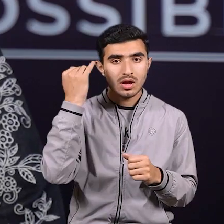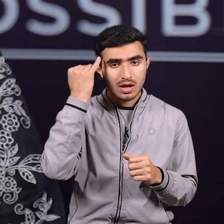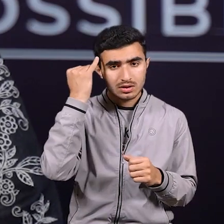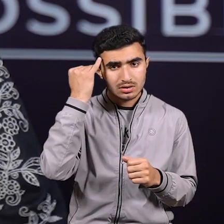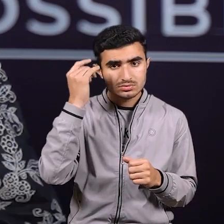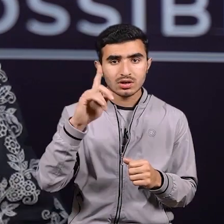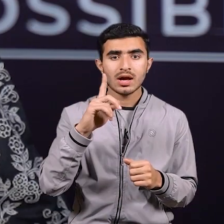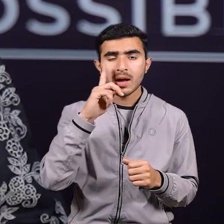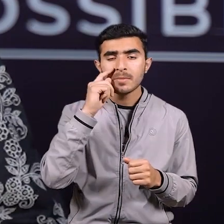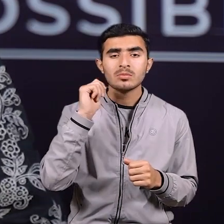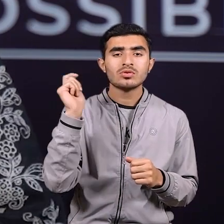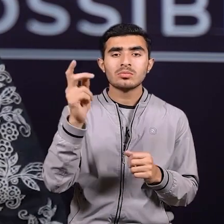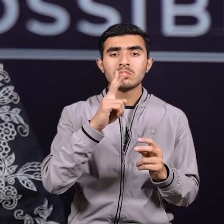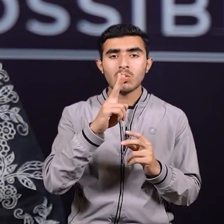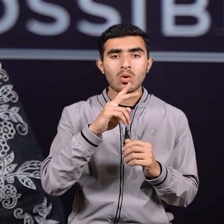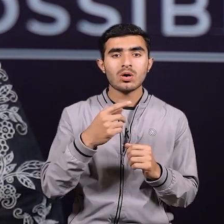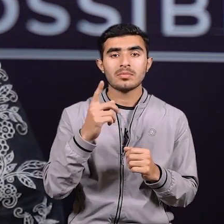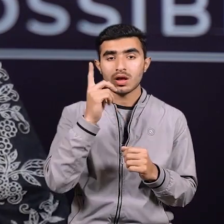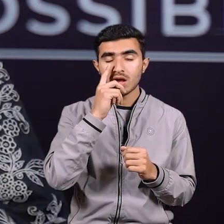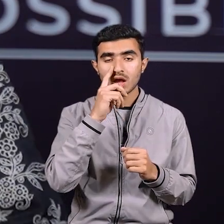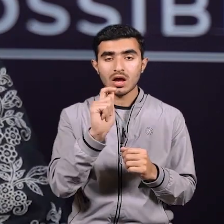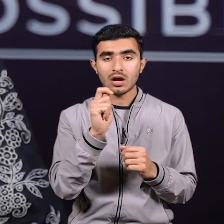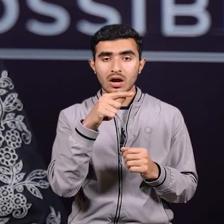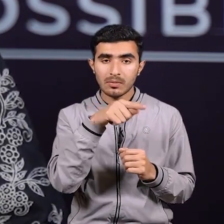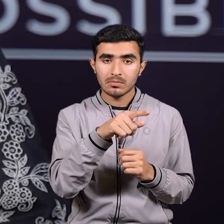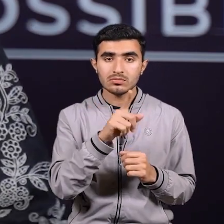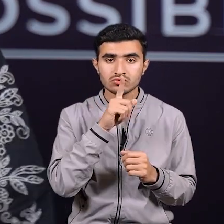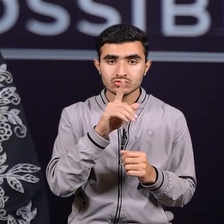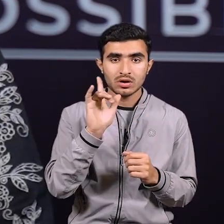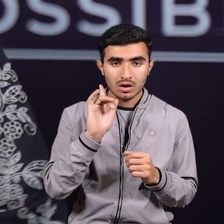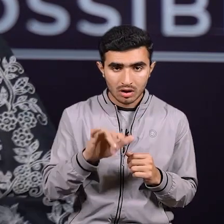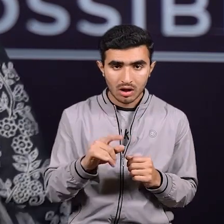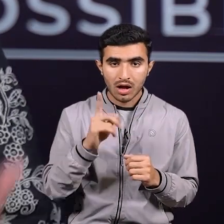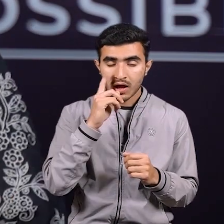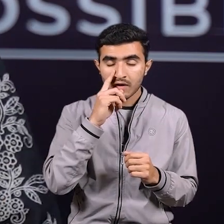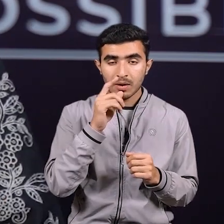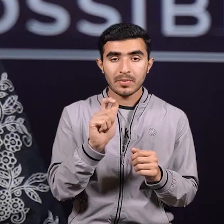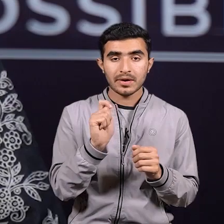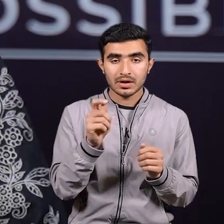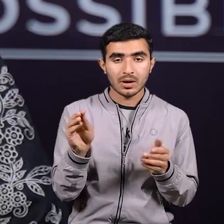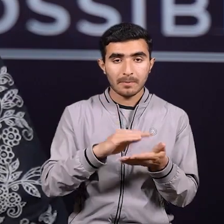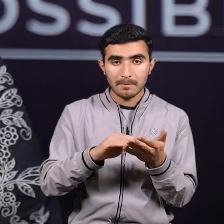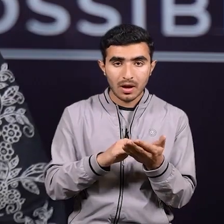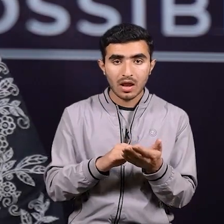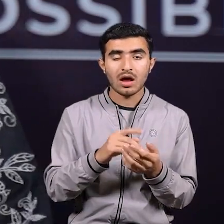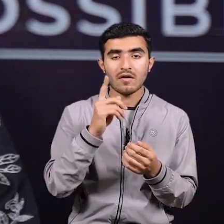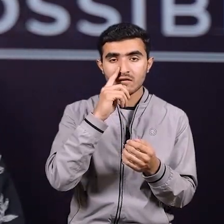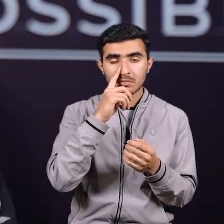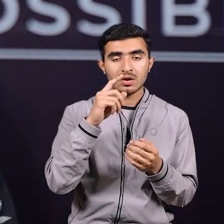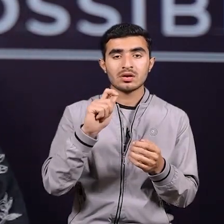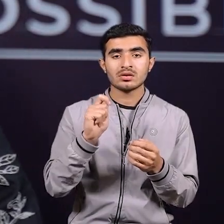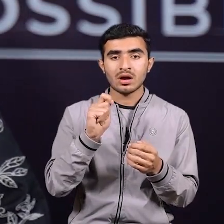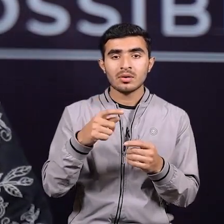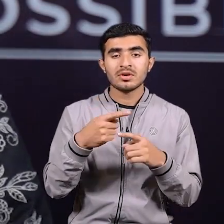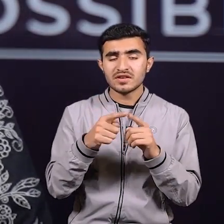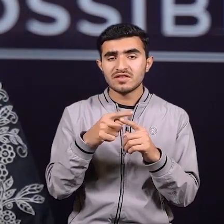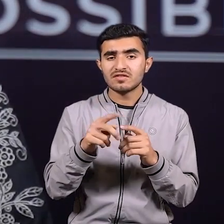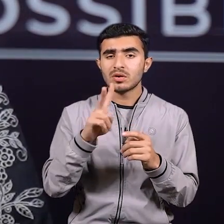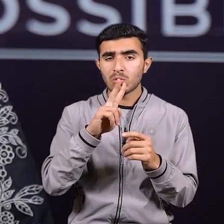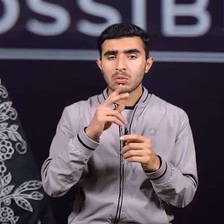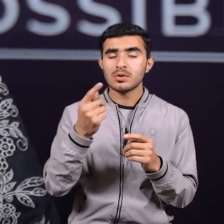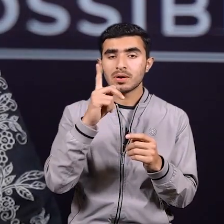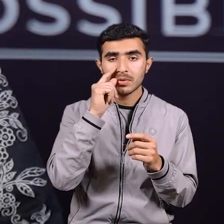देयर significant other, their wives, enough space to grow. And just because a woman is